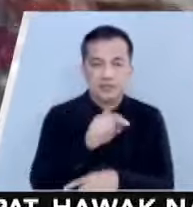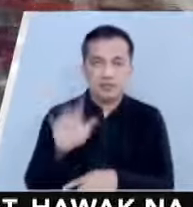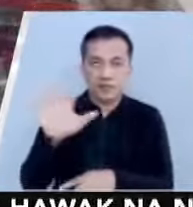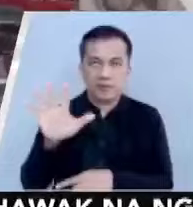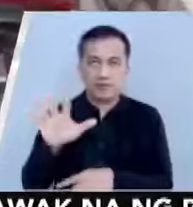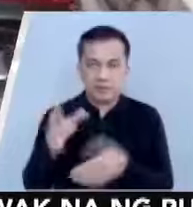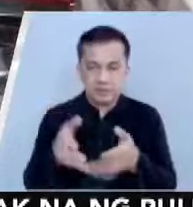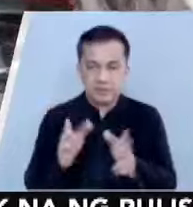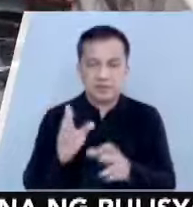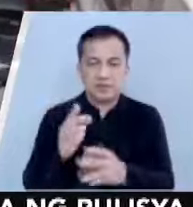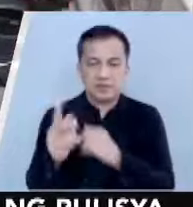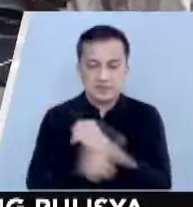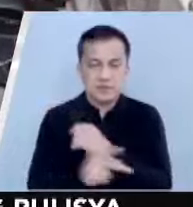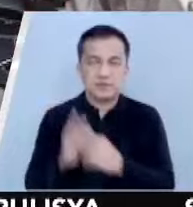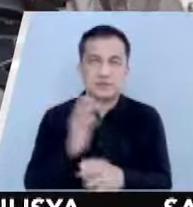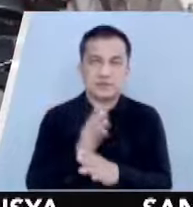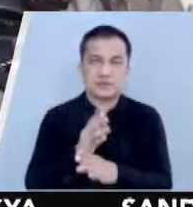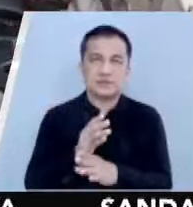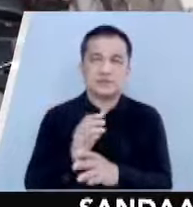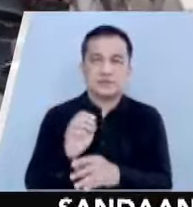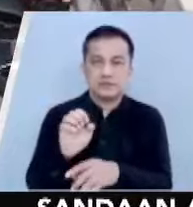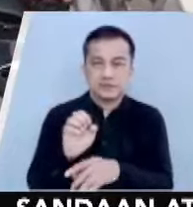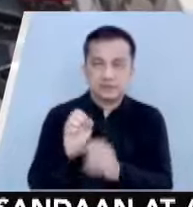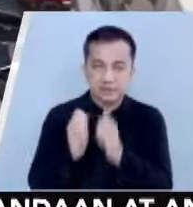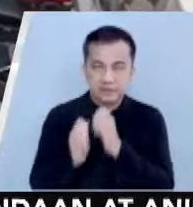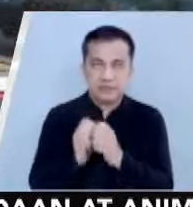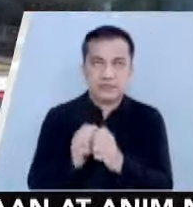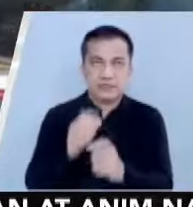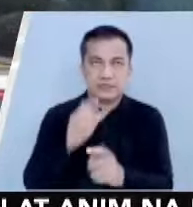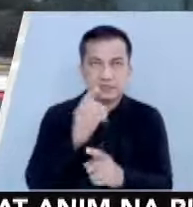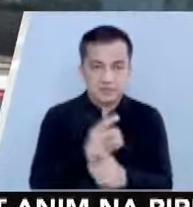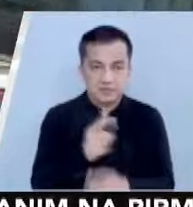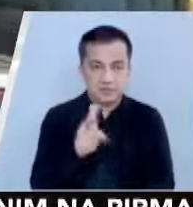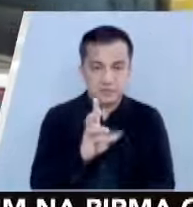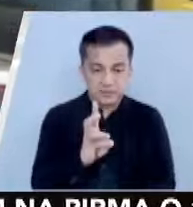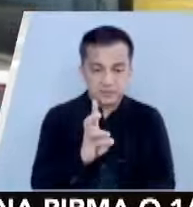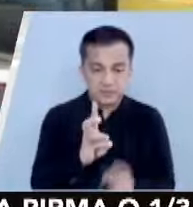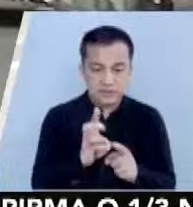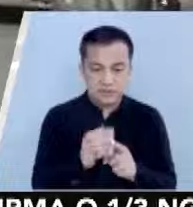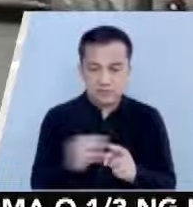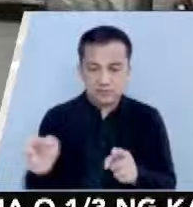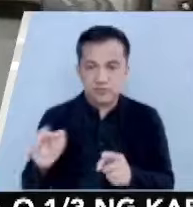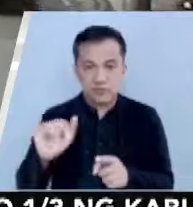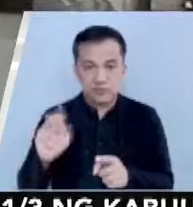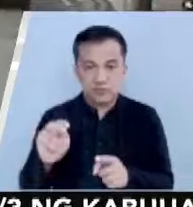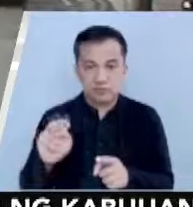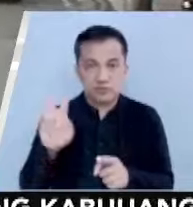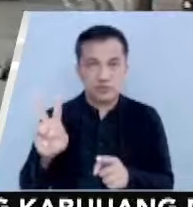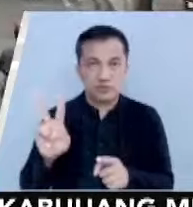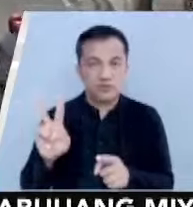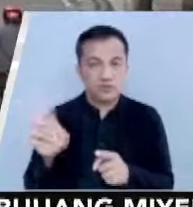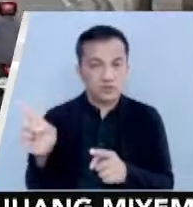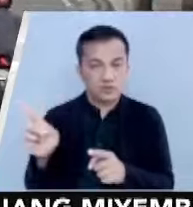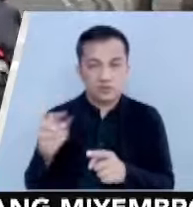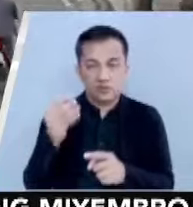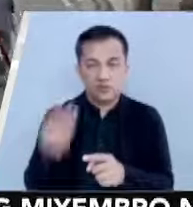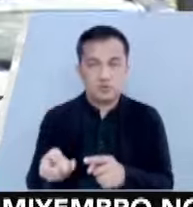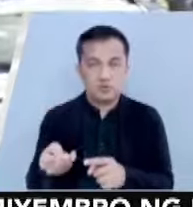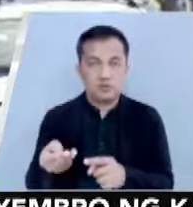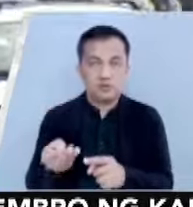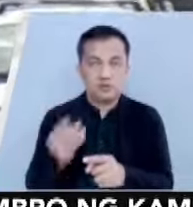EDSA. Pagsapit naman ang December 26 hanggang sa January 2, kung kailan inaasahang mas kokonte ang mga sakyan sa